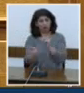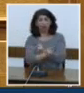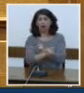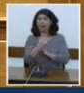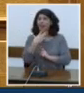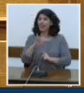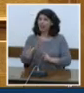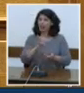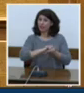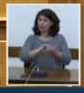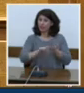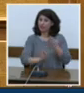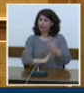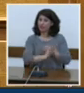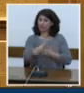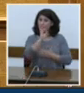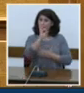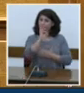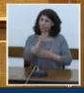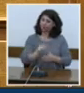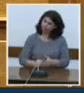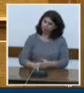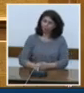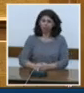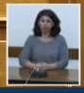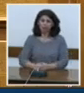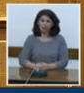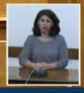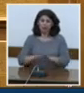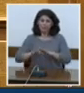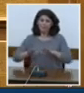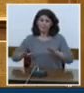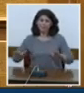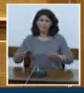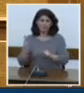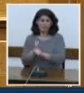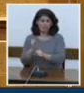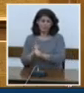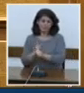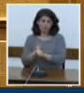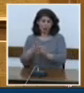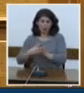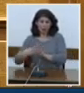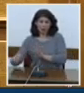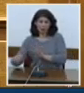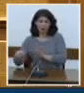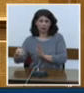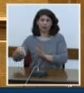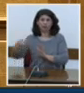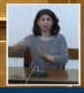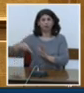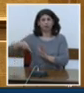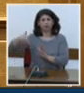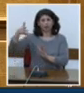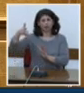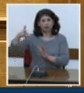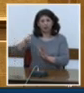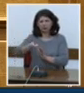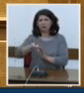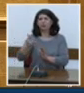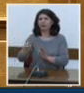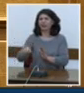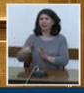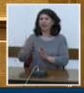Αυγή, η τάση να κολλήσουν παιδεραστία στο Μητσοτάκι από το τίποτα είναι μετικός κυτρινισμός. Αναρωτιέμαι